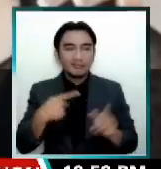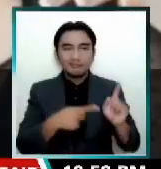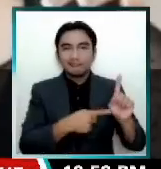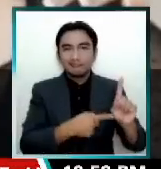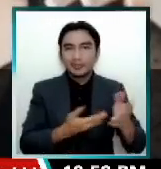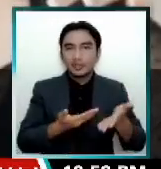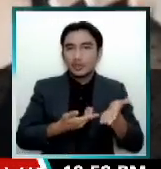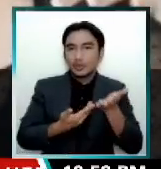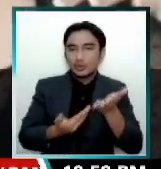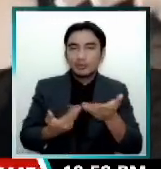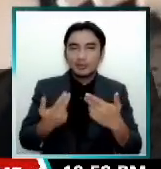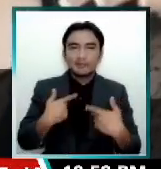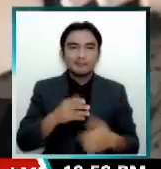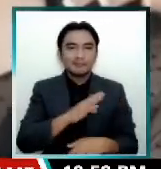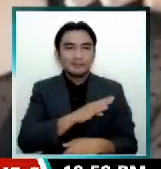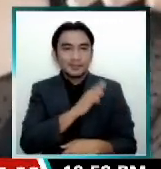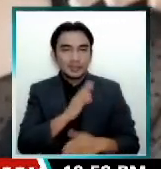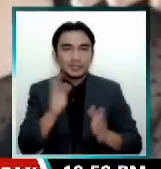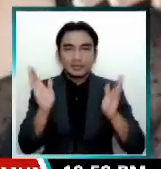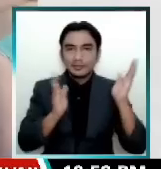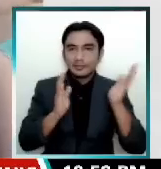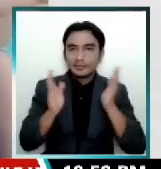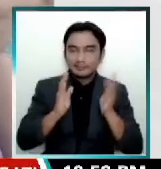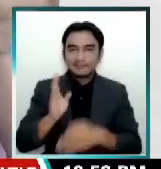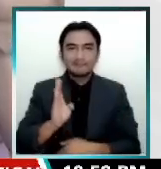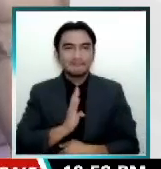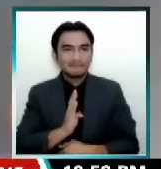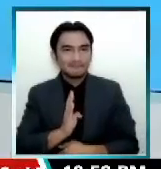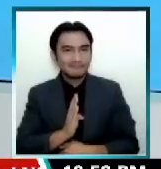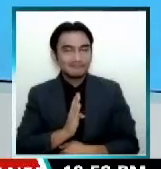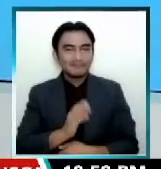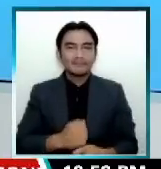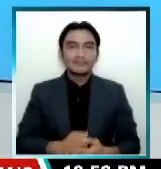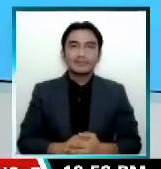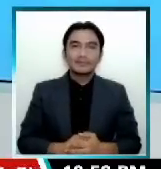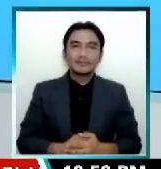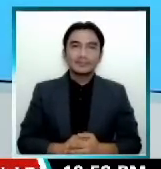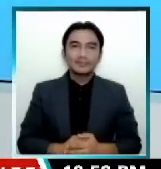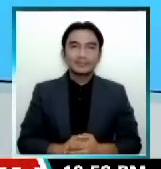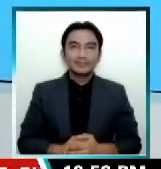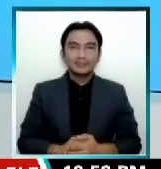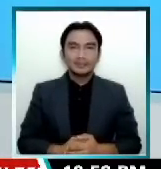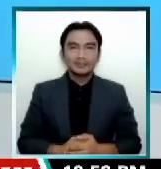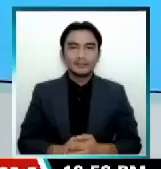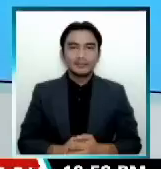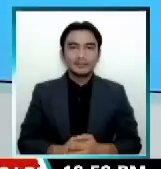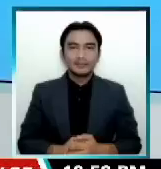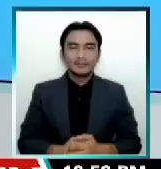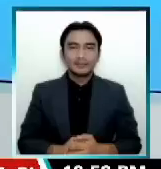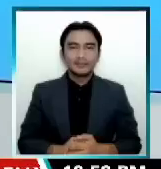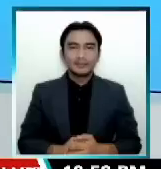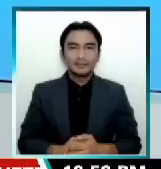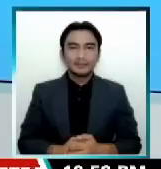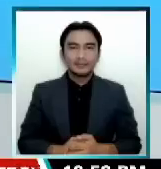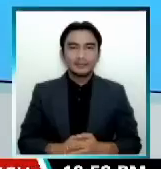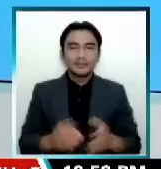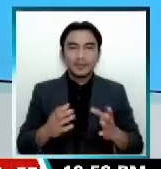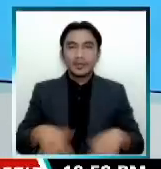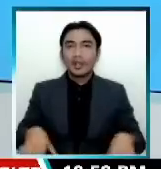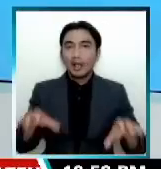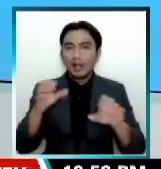katapangan, serbisyo at kabutihan. Matapos magtaas ng presyo sa